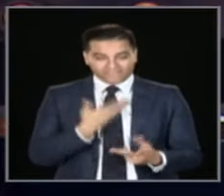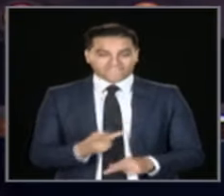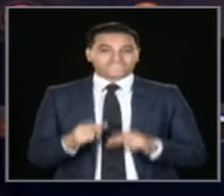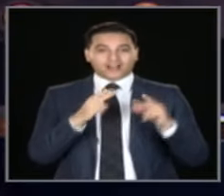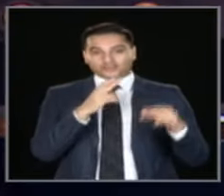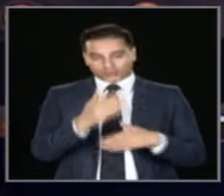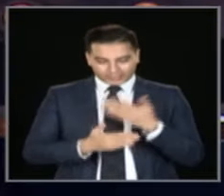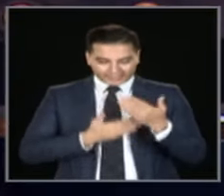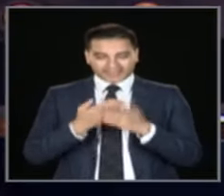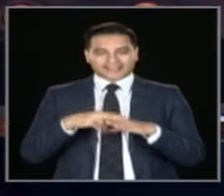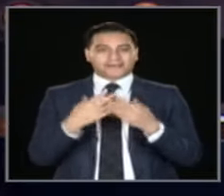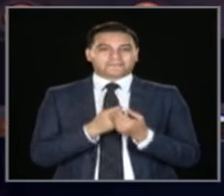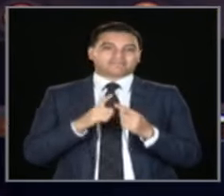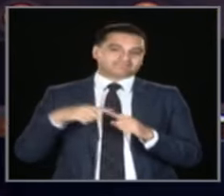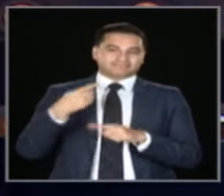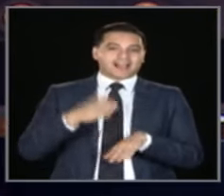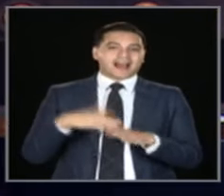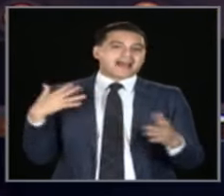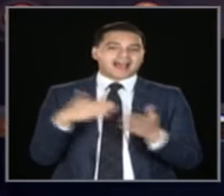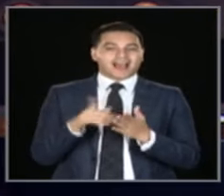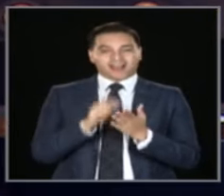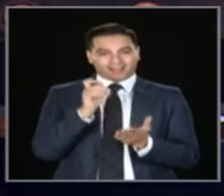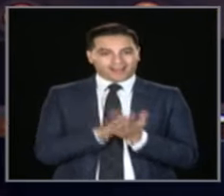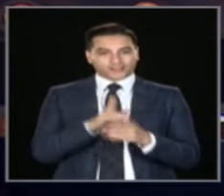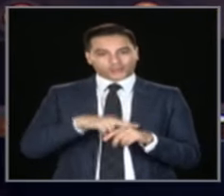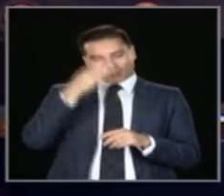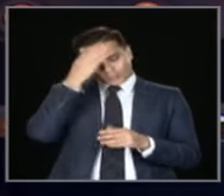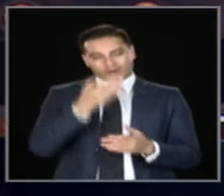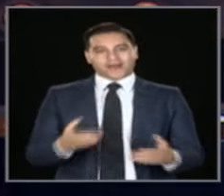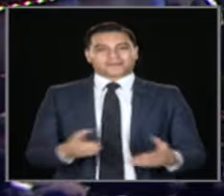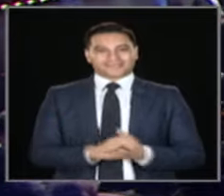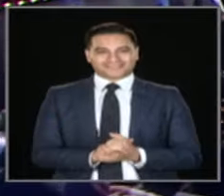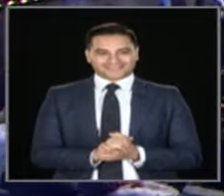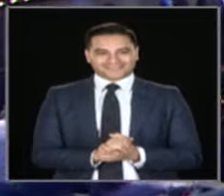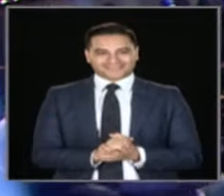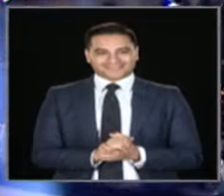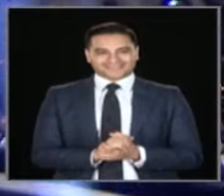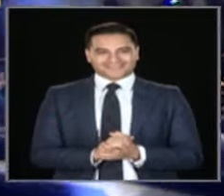هنخرج فاصل وهنرجع مرة تانية مع آخر فقرة، فقرة عجلة الحظ والعباقرة.